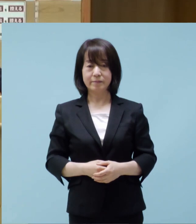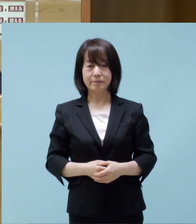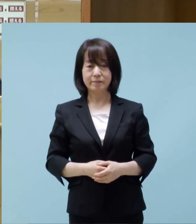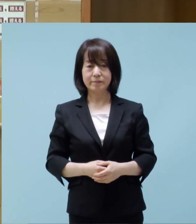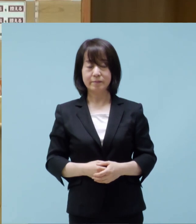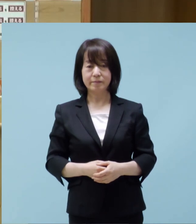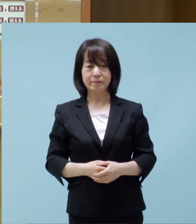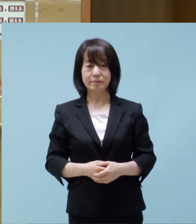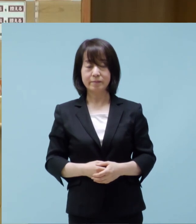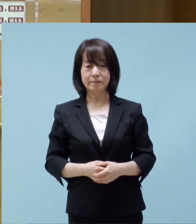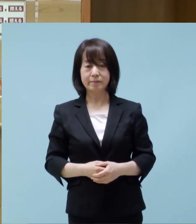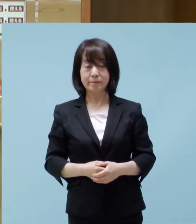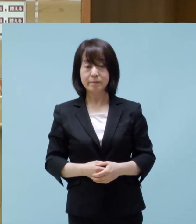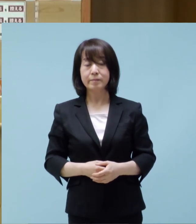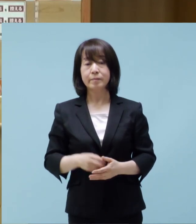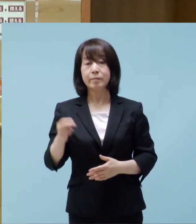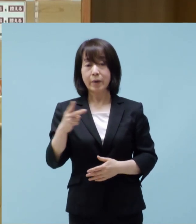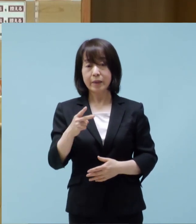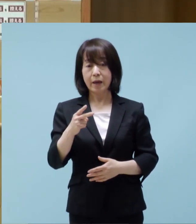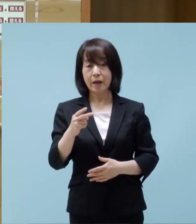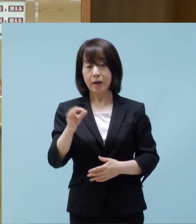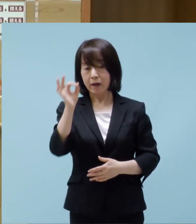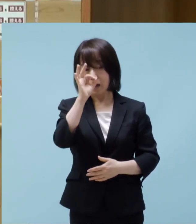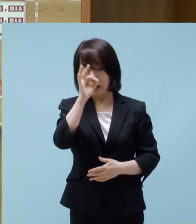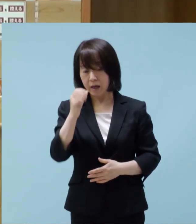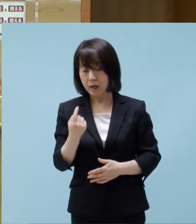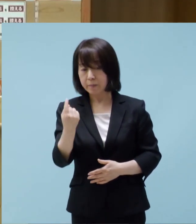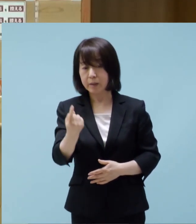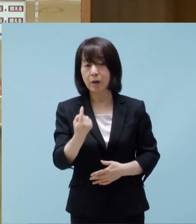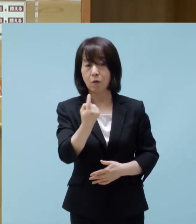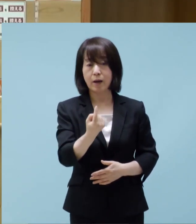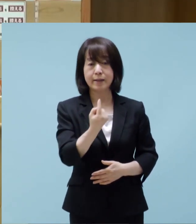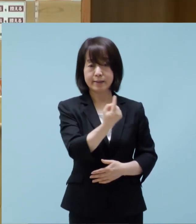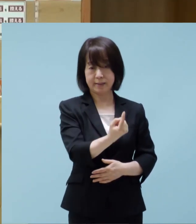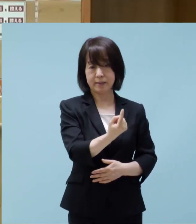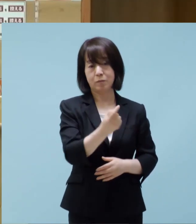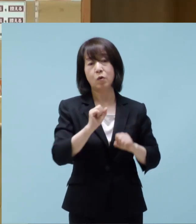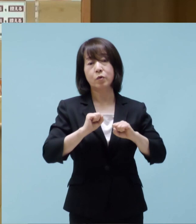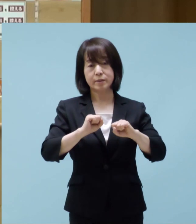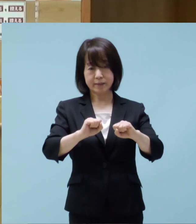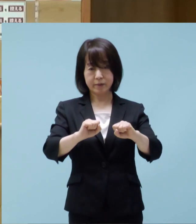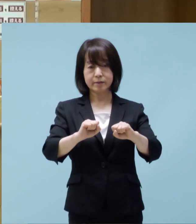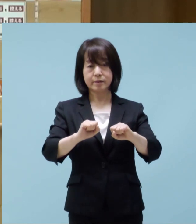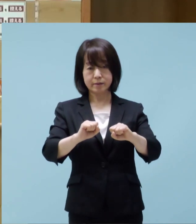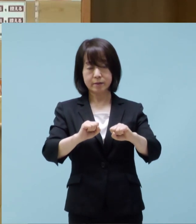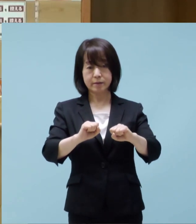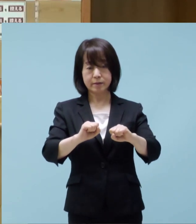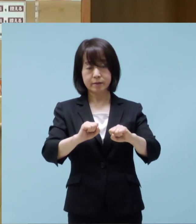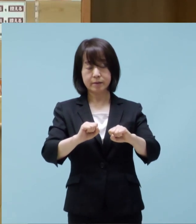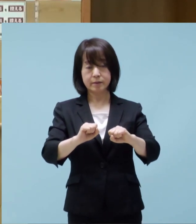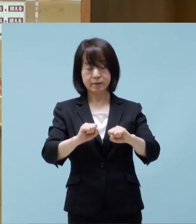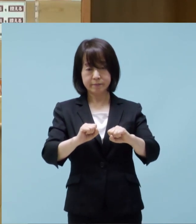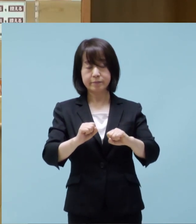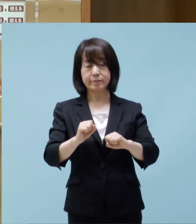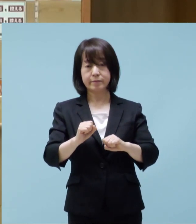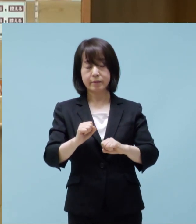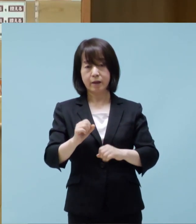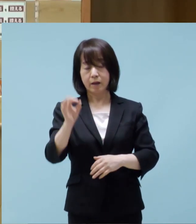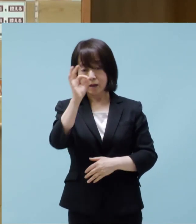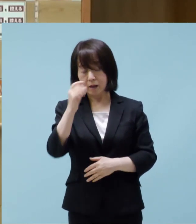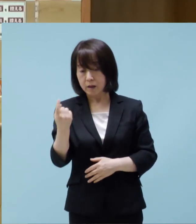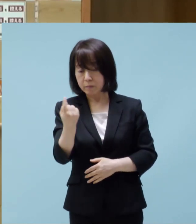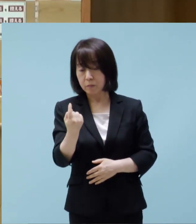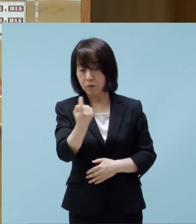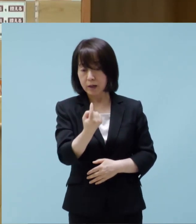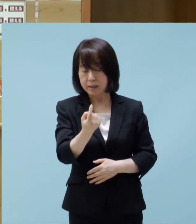また見回りについてもですね、これ行っていきますので、まあ、その中でチェックをしていく